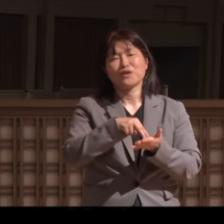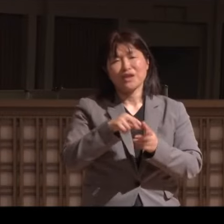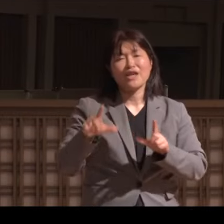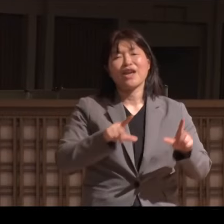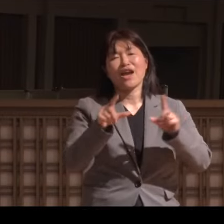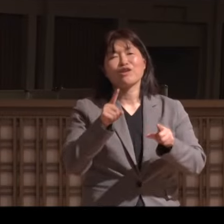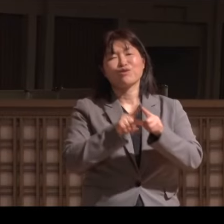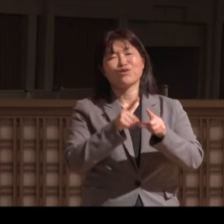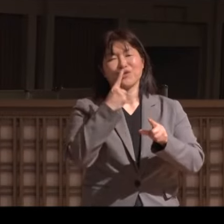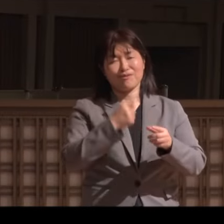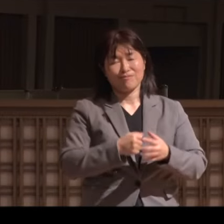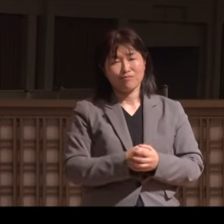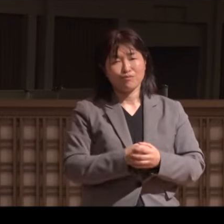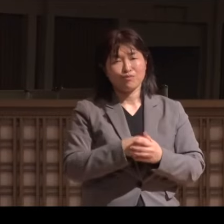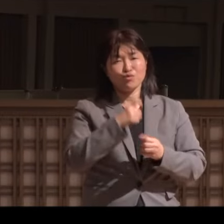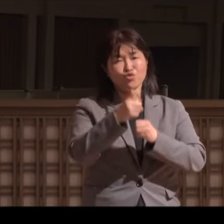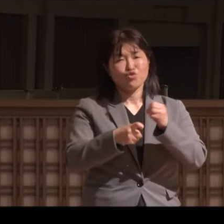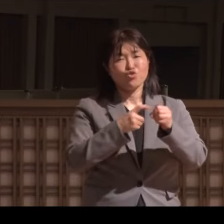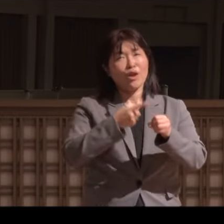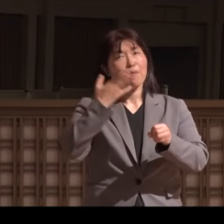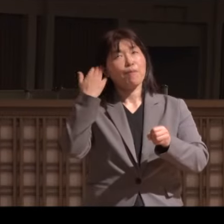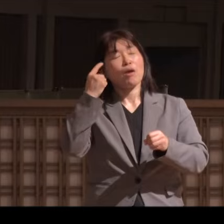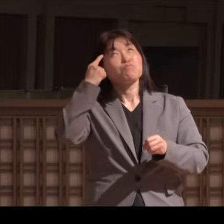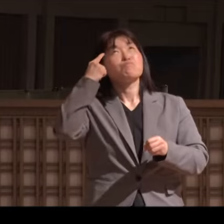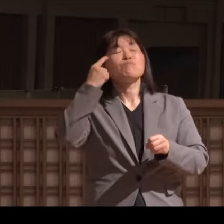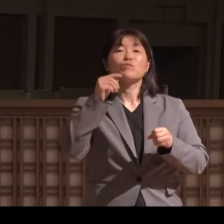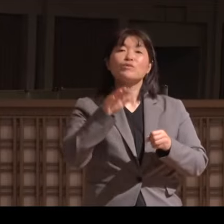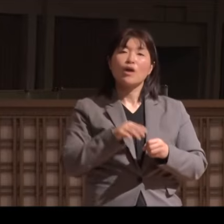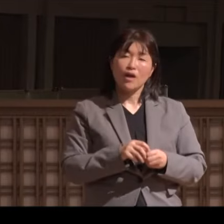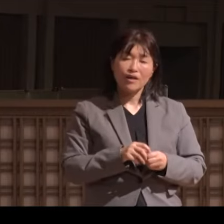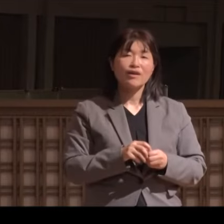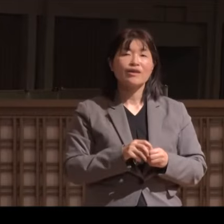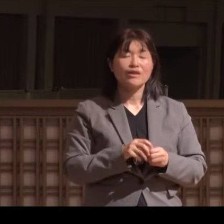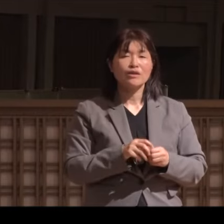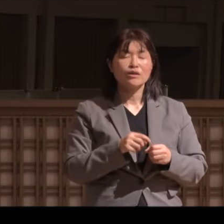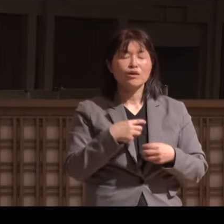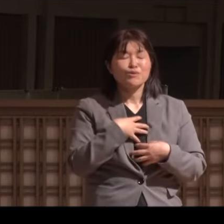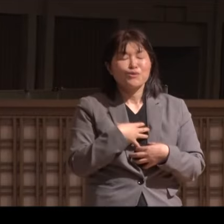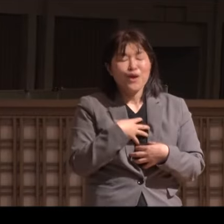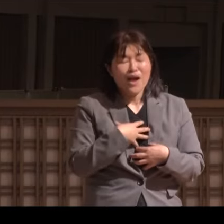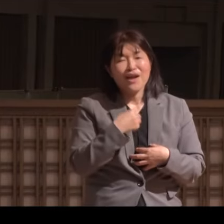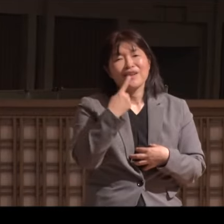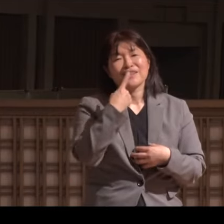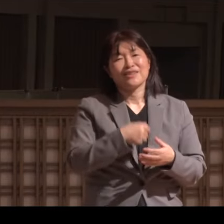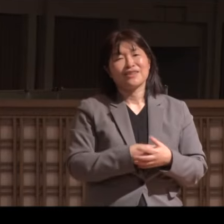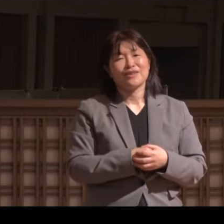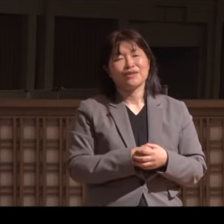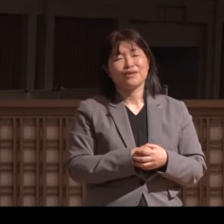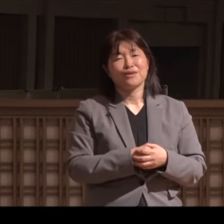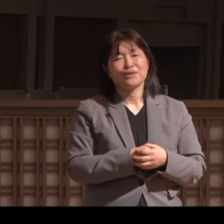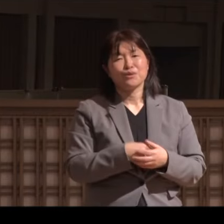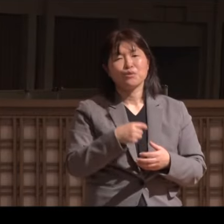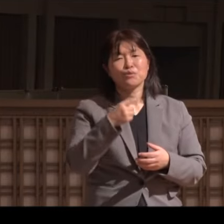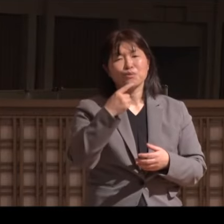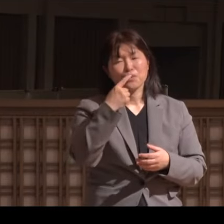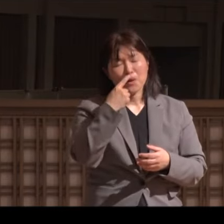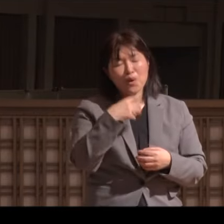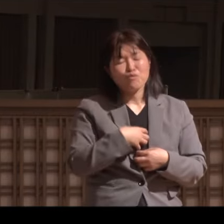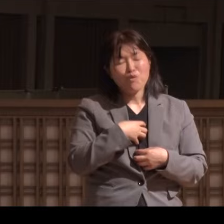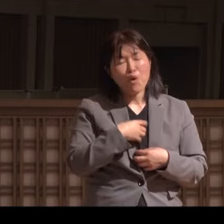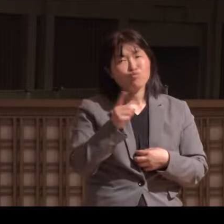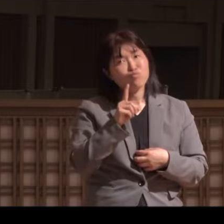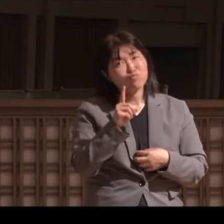えちょっと10年前のことを思い出してみたんですけれどもすごく不安だったなっていうのがあって私なんでこんなに